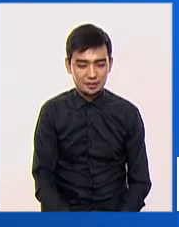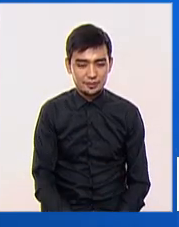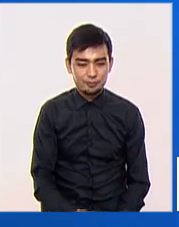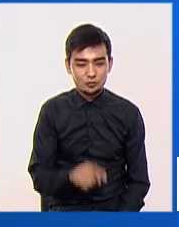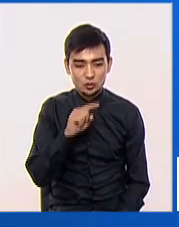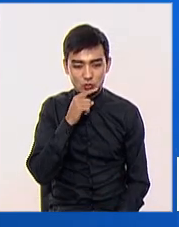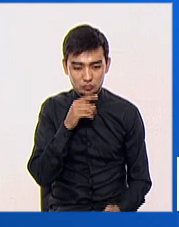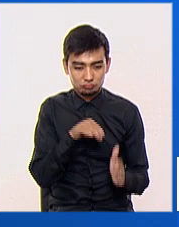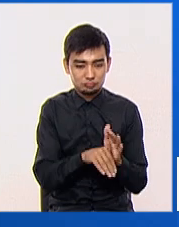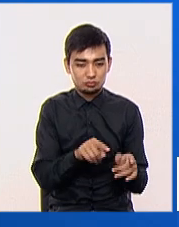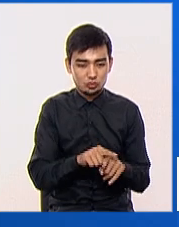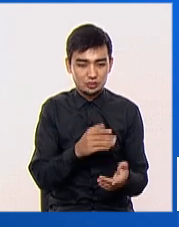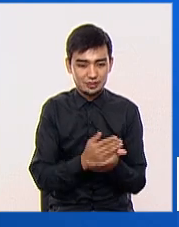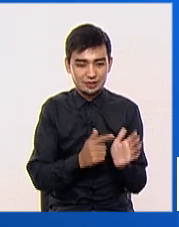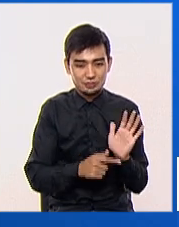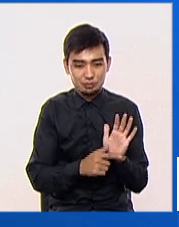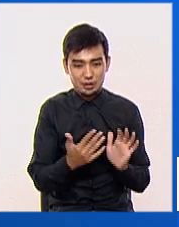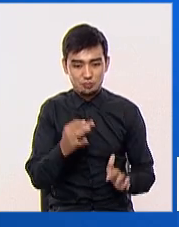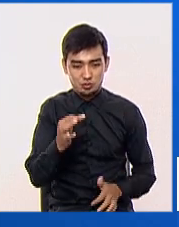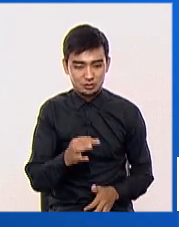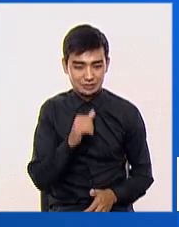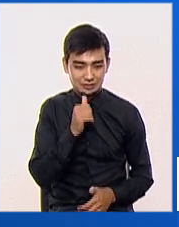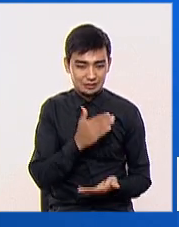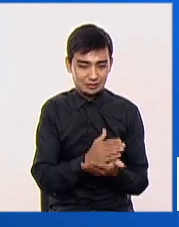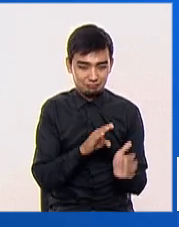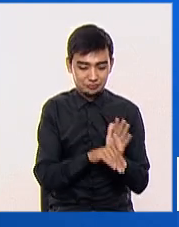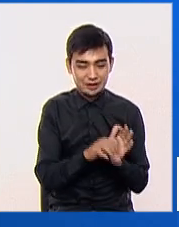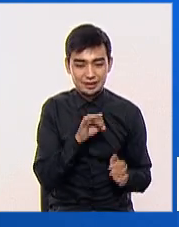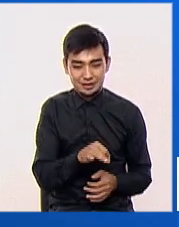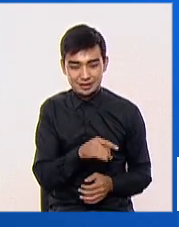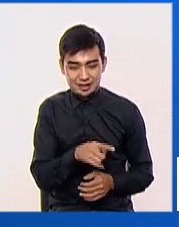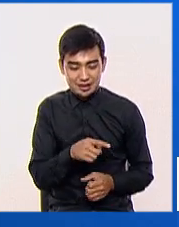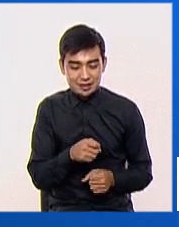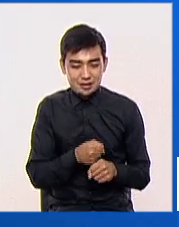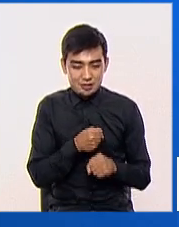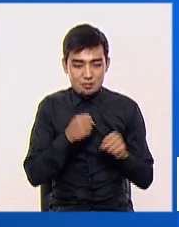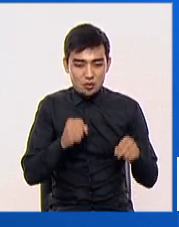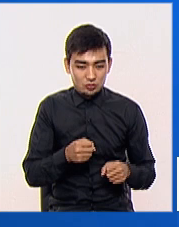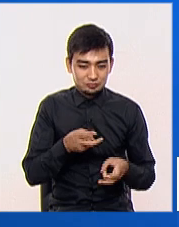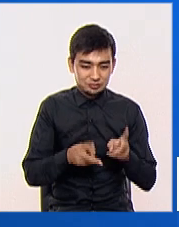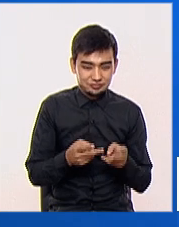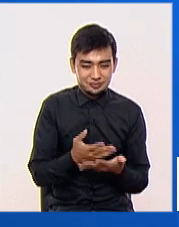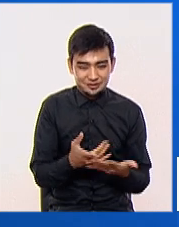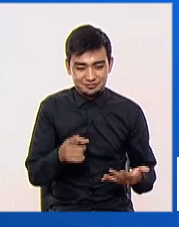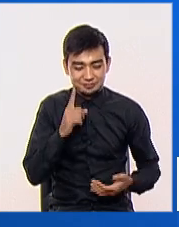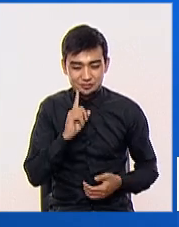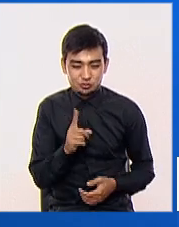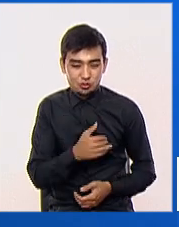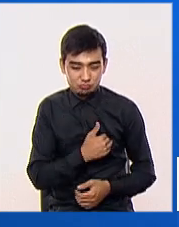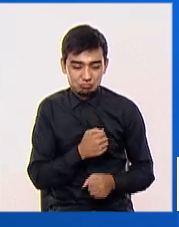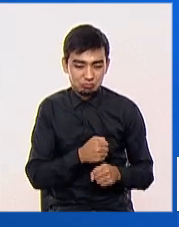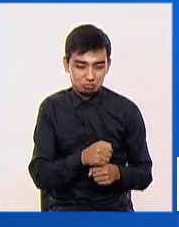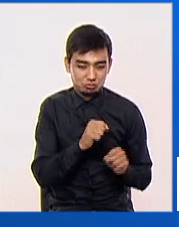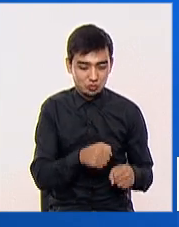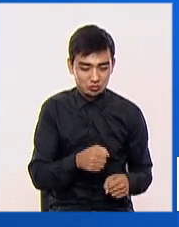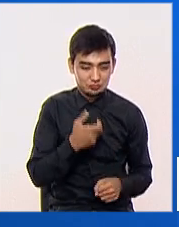Кукуруза содержит до 75% сахара. Поэтому сироп используется в пищевой промышленности и кулинарии как загуститель и подсластитель. Таким образом, его